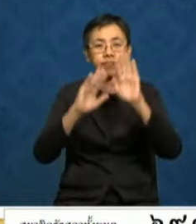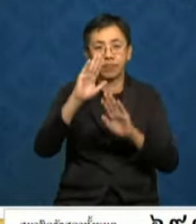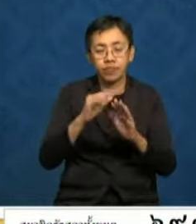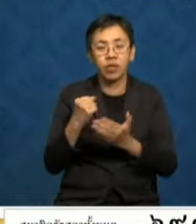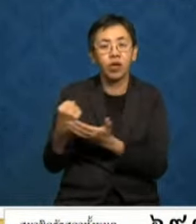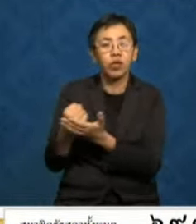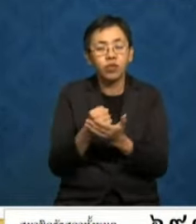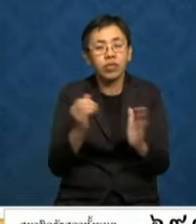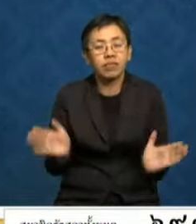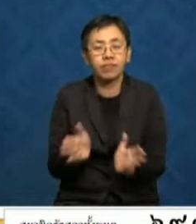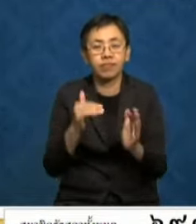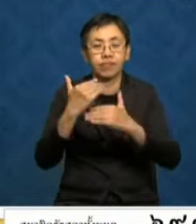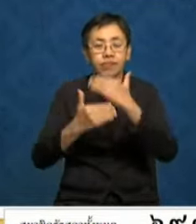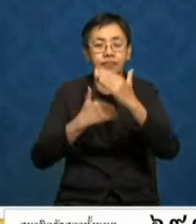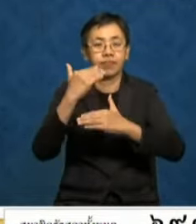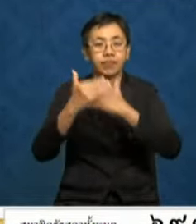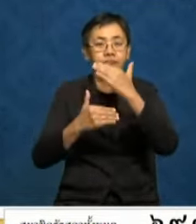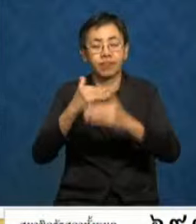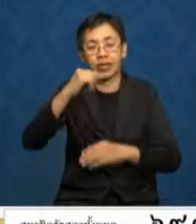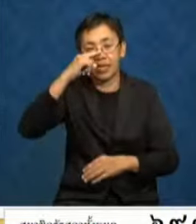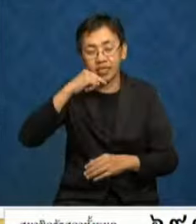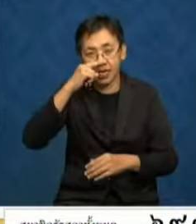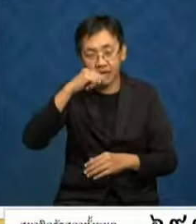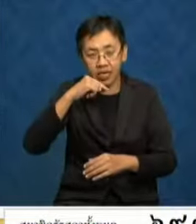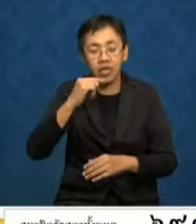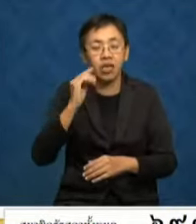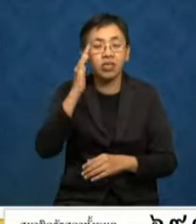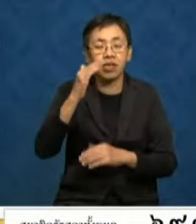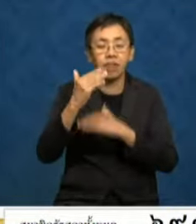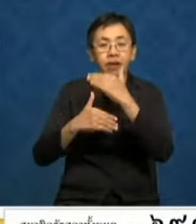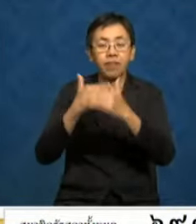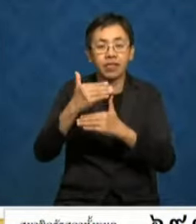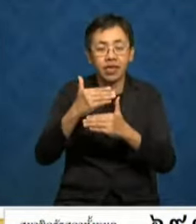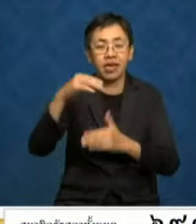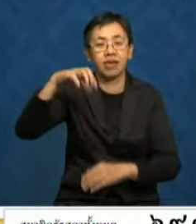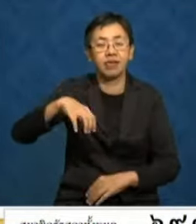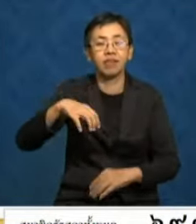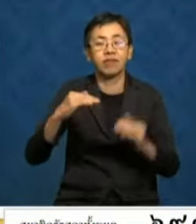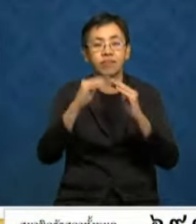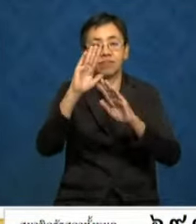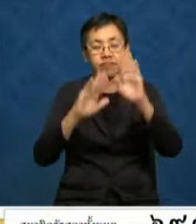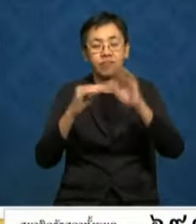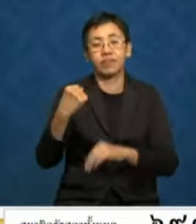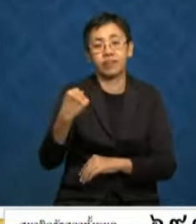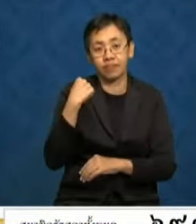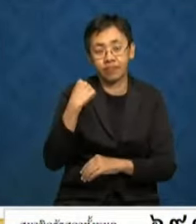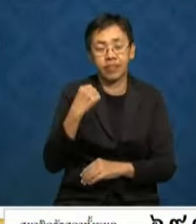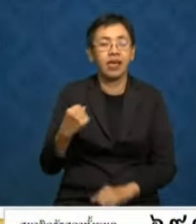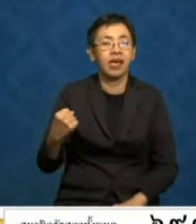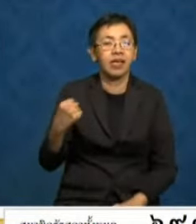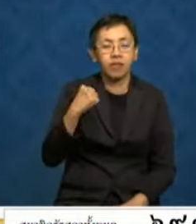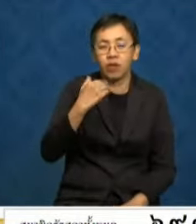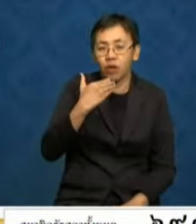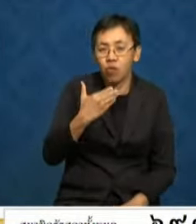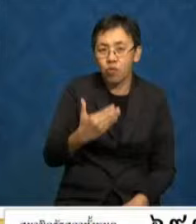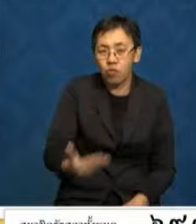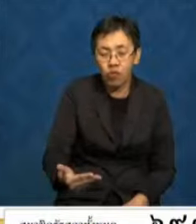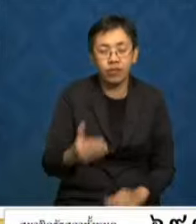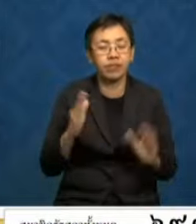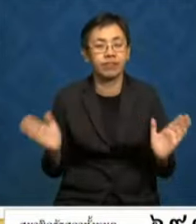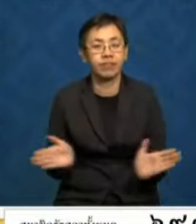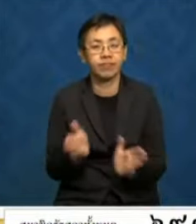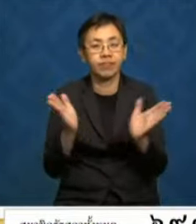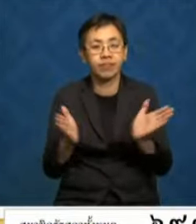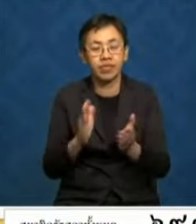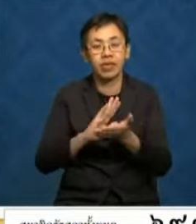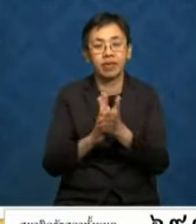พัฒนาขีดความสามารถของไทยในการพัฒนาสถาบันประชาธิปไตยให้เข้มแข็งแข็งแรงยั่งยืนและสนับสนุนการ